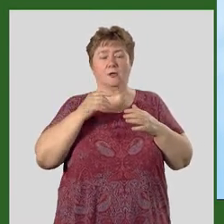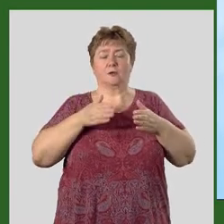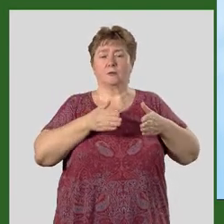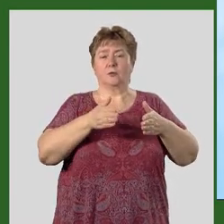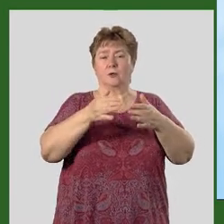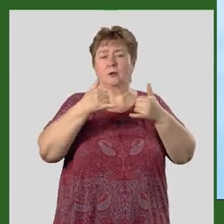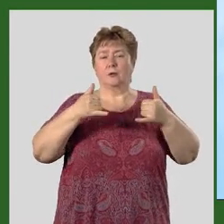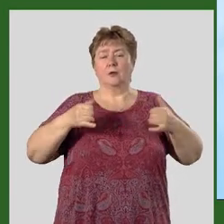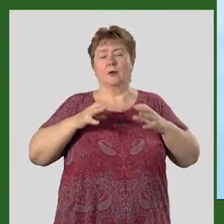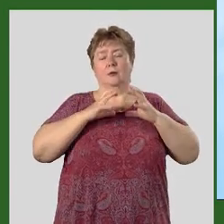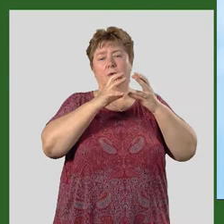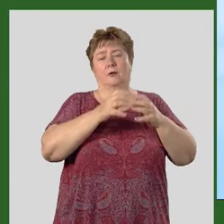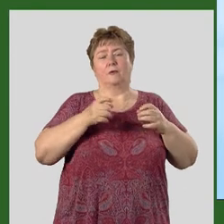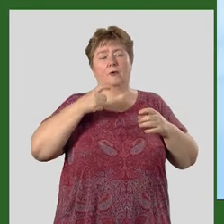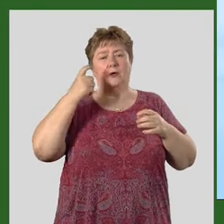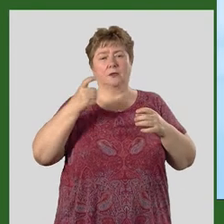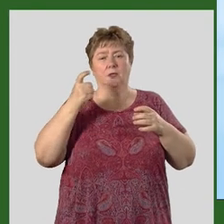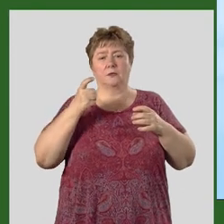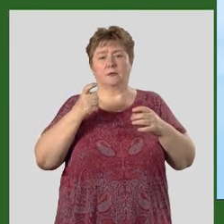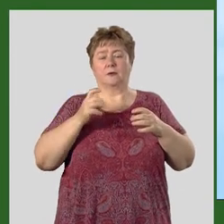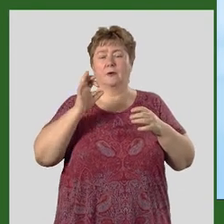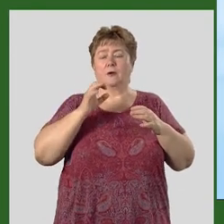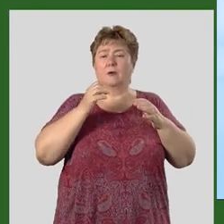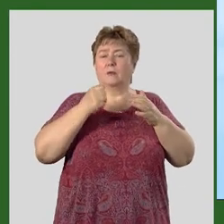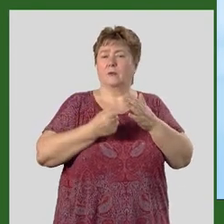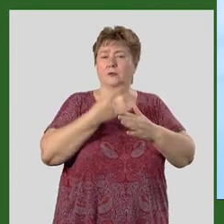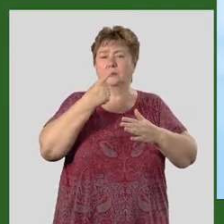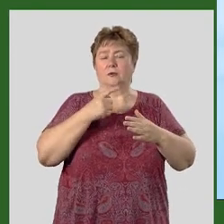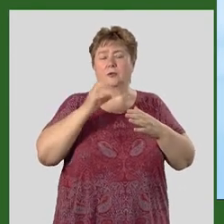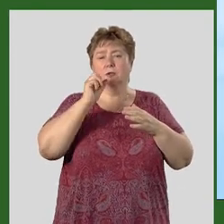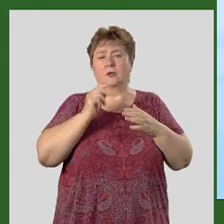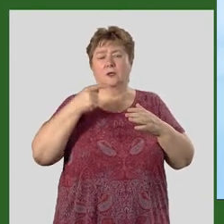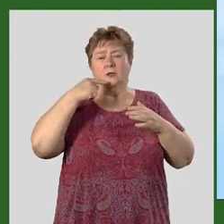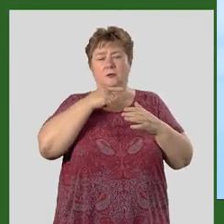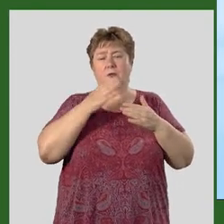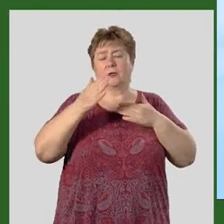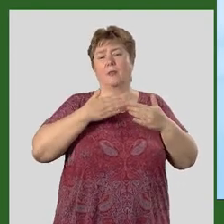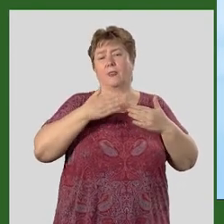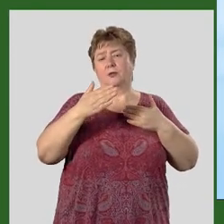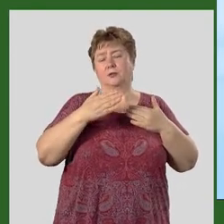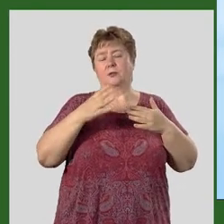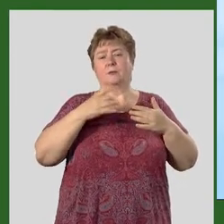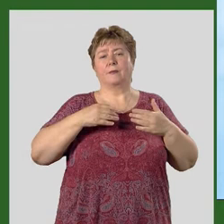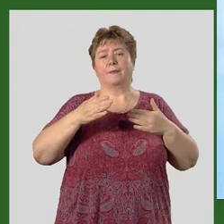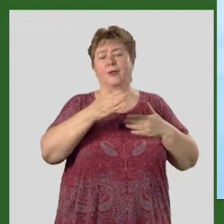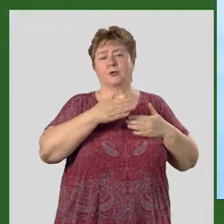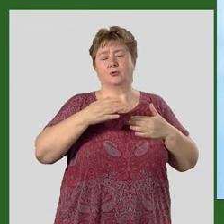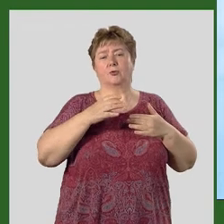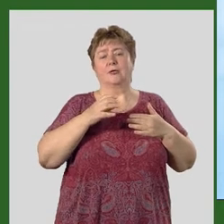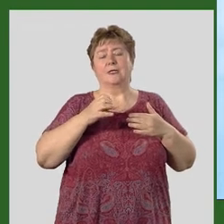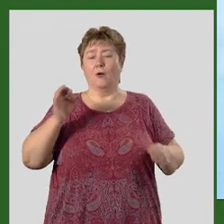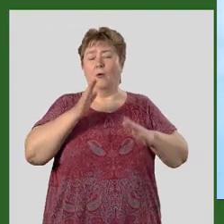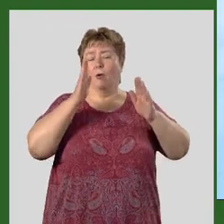путях развития мирового хозяйства, основах социально-экономических отношений между странами,